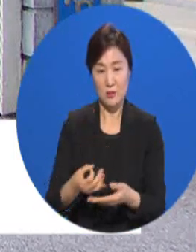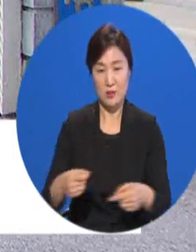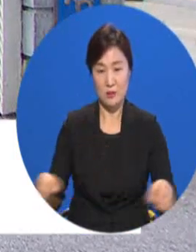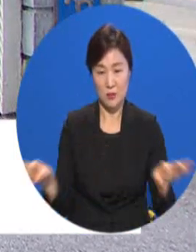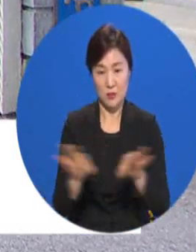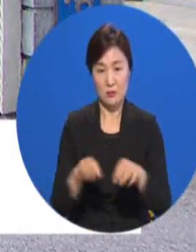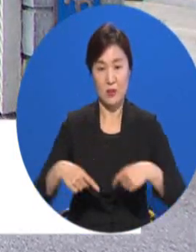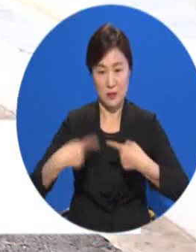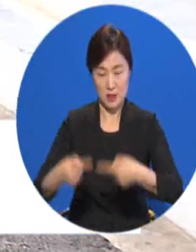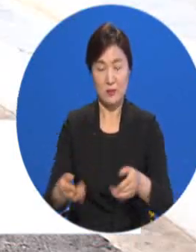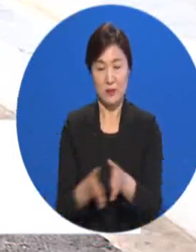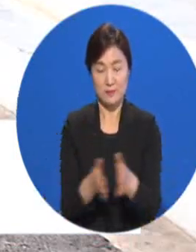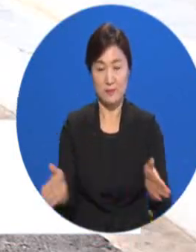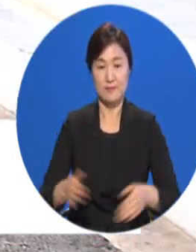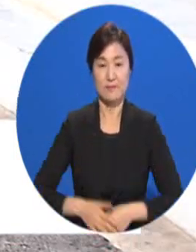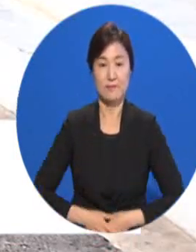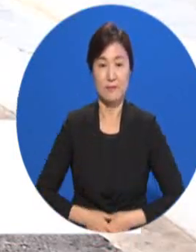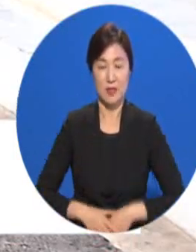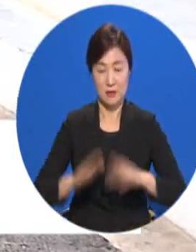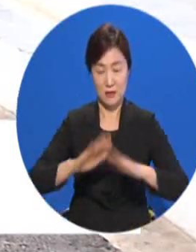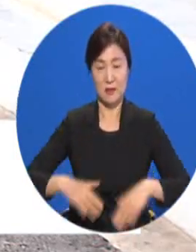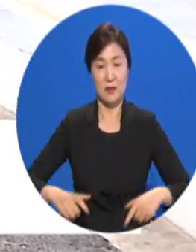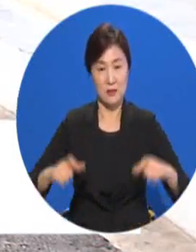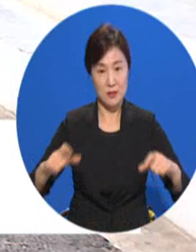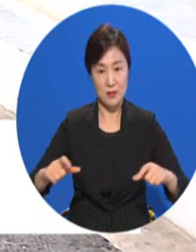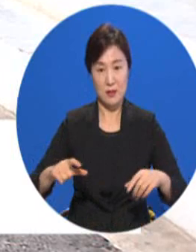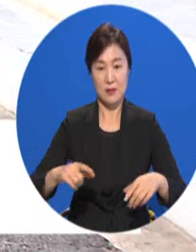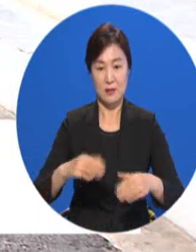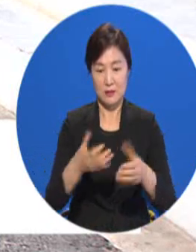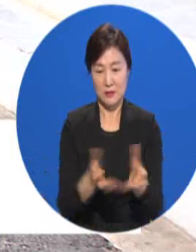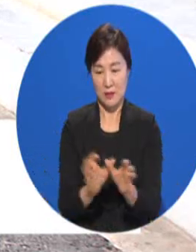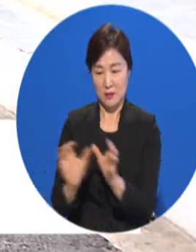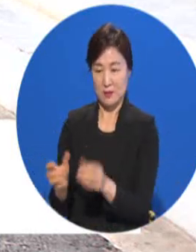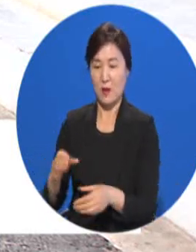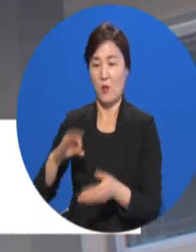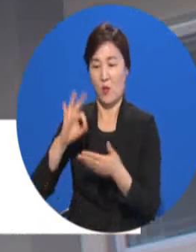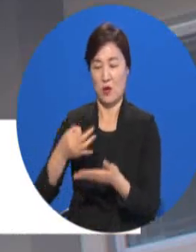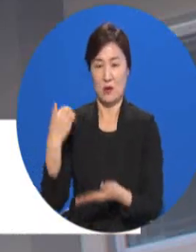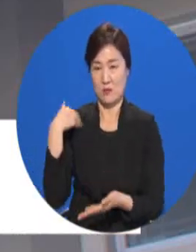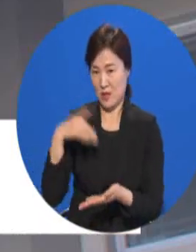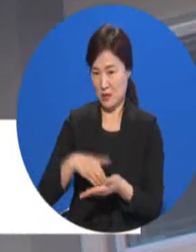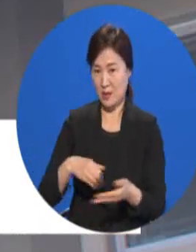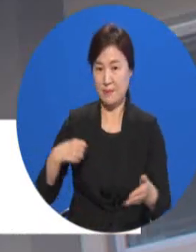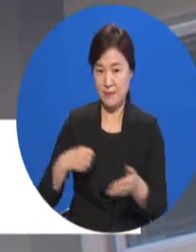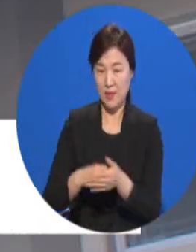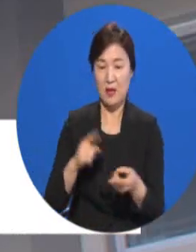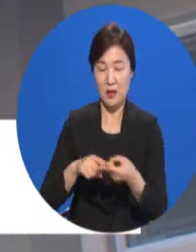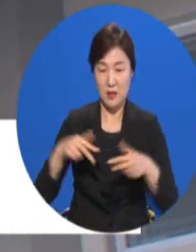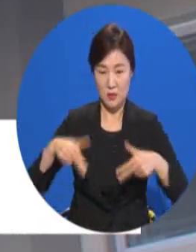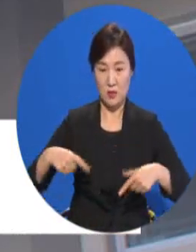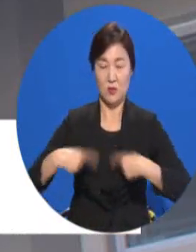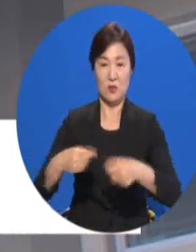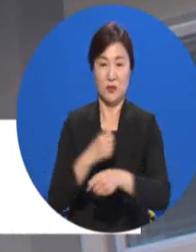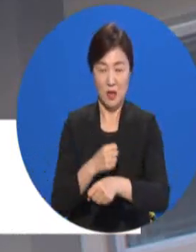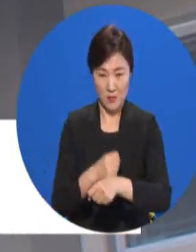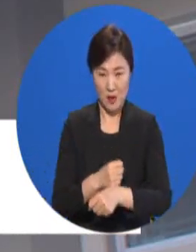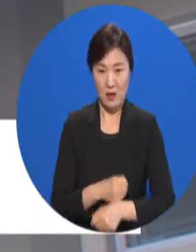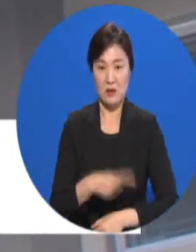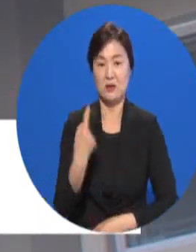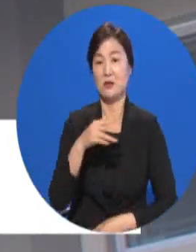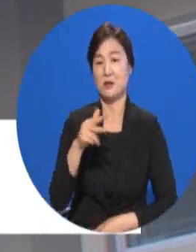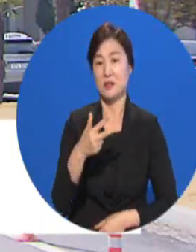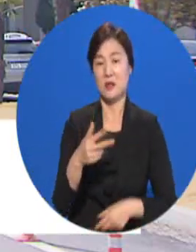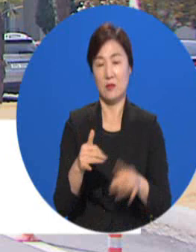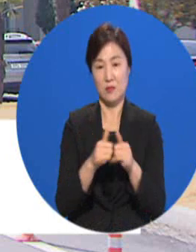동참하기로 했습니다. 여수시는 전남 지역 지자체장들의 월급 반납 결의에 직원들도 동참하기로 하고 1,700여